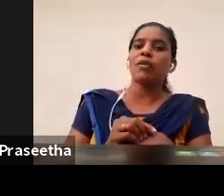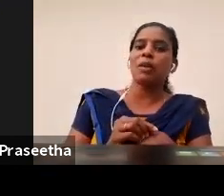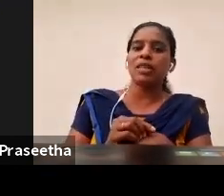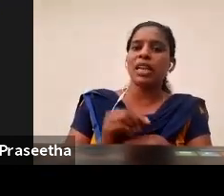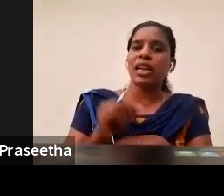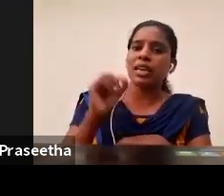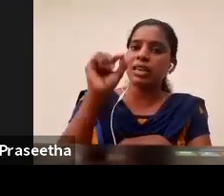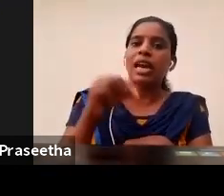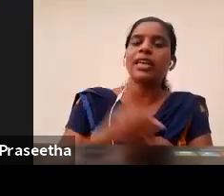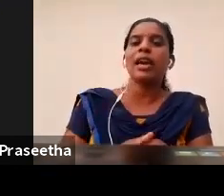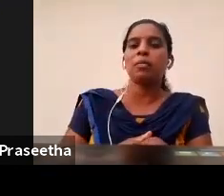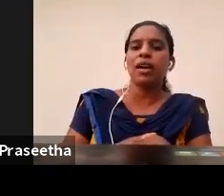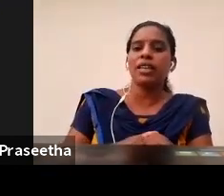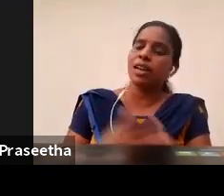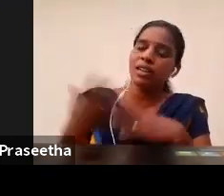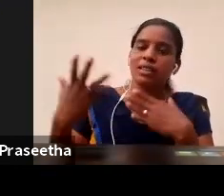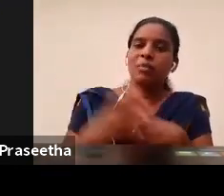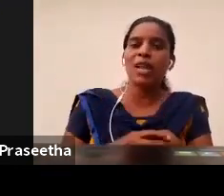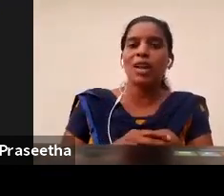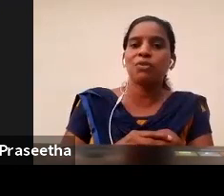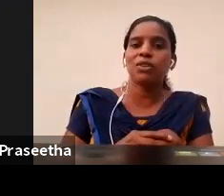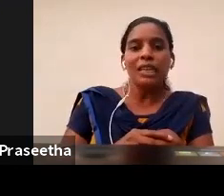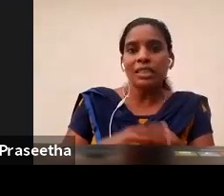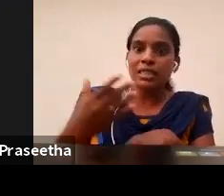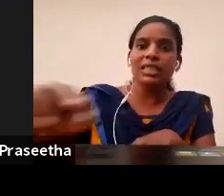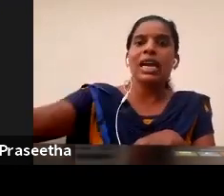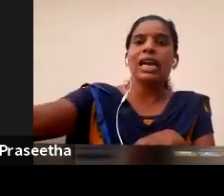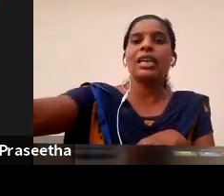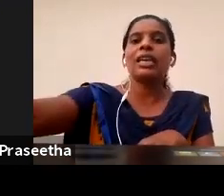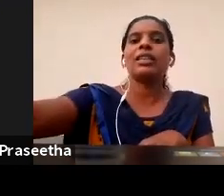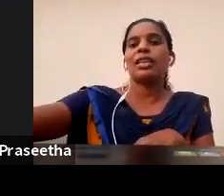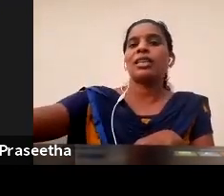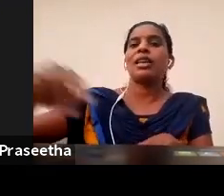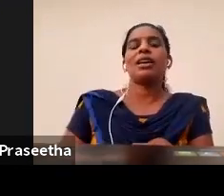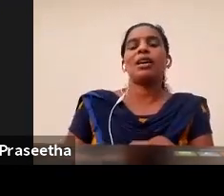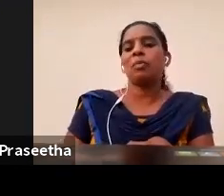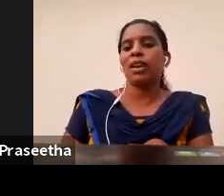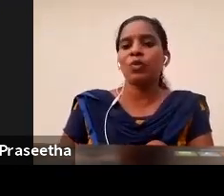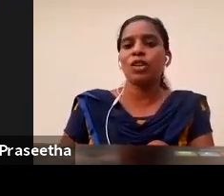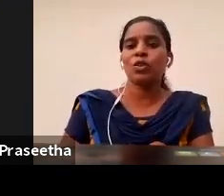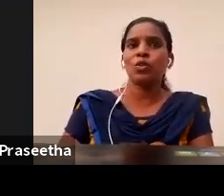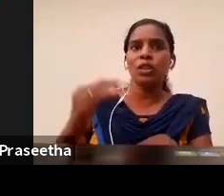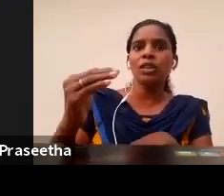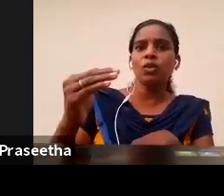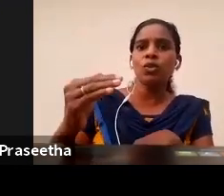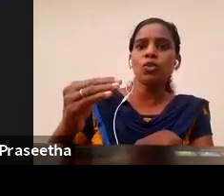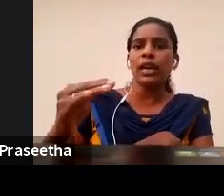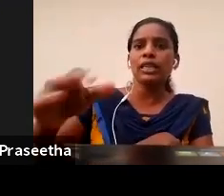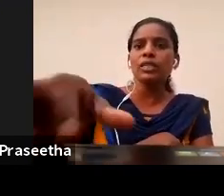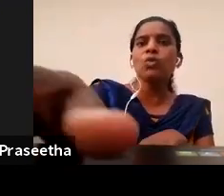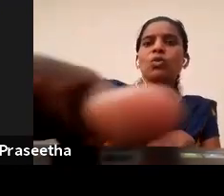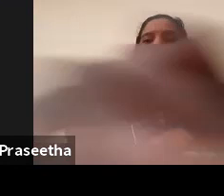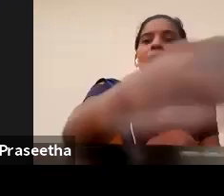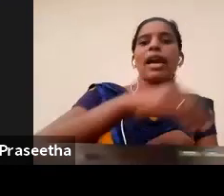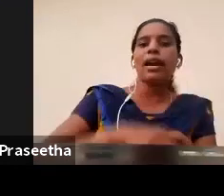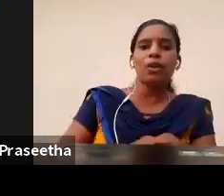തുള്ളിയെങ്കിലും അവരുടെ മനസ്സിലേക്ക് ചായ്ക്കാൻ കഴിഞ്ഞാല് നമ്മുടെ ലൈഫ് സക്സസ് ആയി എന്ന് തന്നെ ഞാൻ പറയാൻ ഉദ്ദേശിക്കുന്നു ഇത് ഒന്നും കൂടെ ഏകദേശം